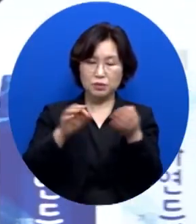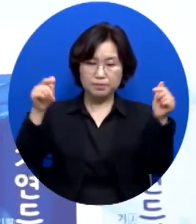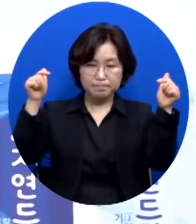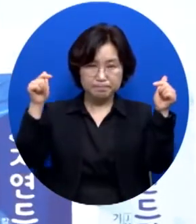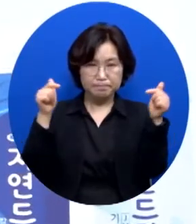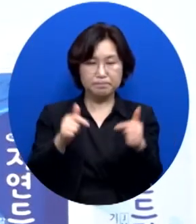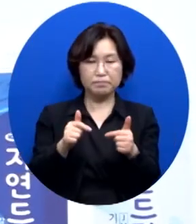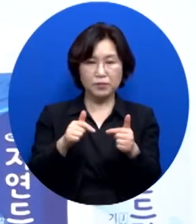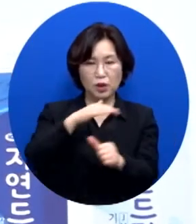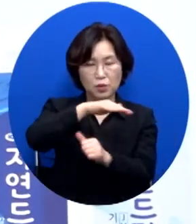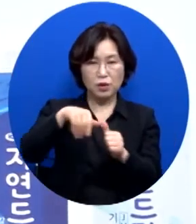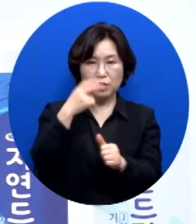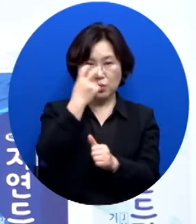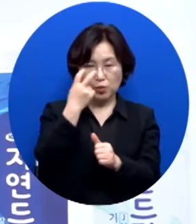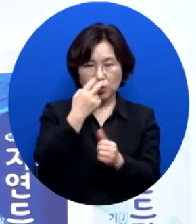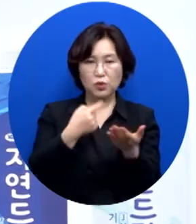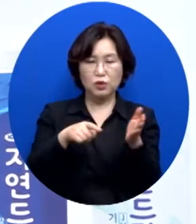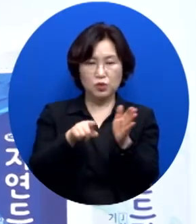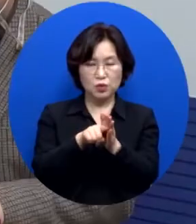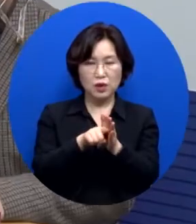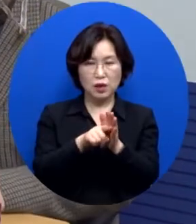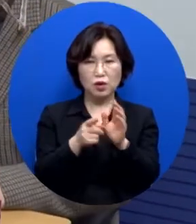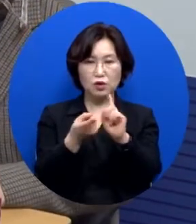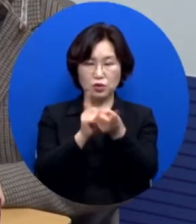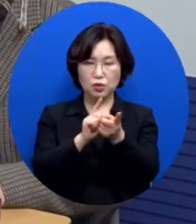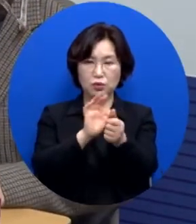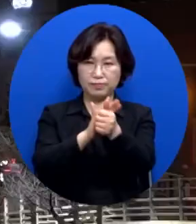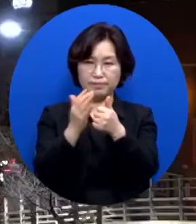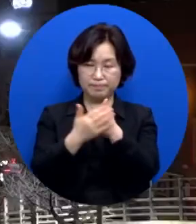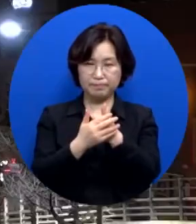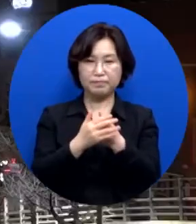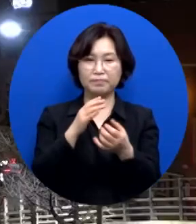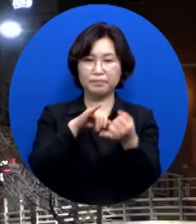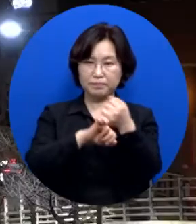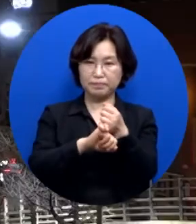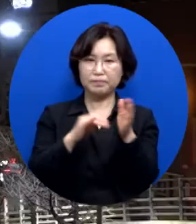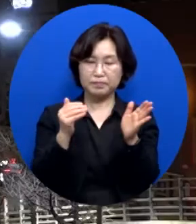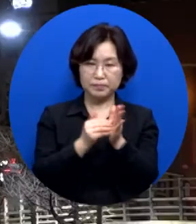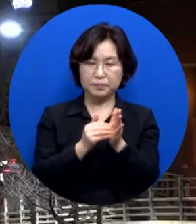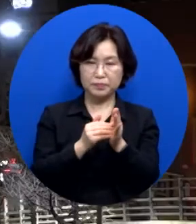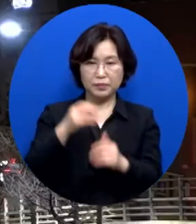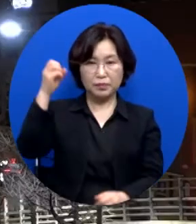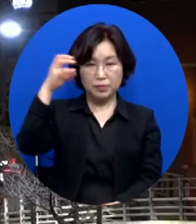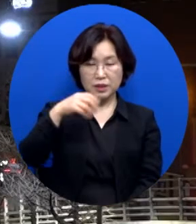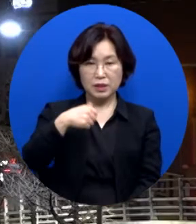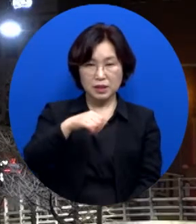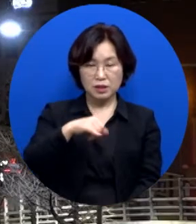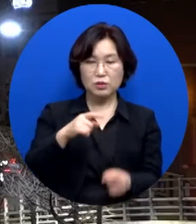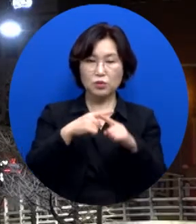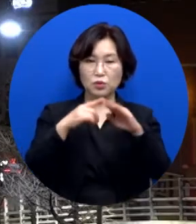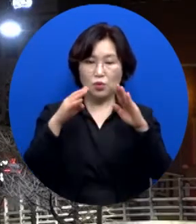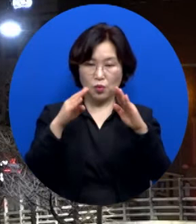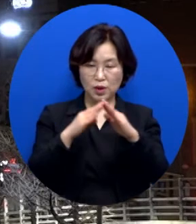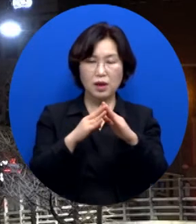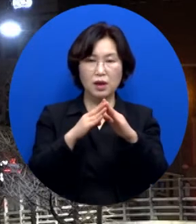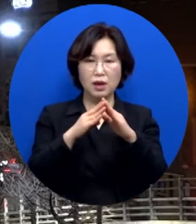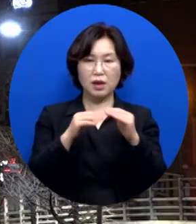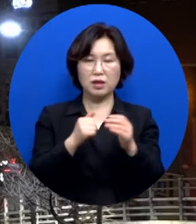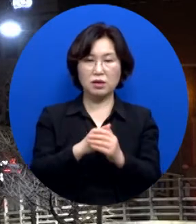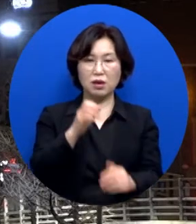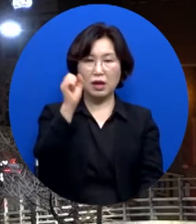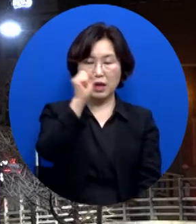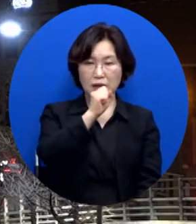환경 보호를 위한 방안에 상호 협력하기로 했습니다 빛의 자녀 교회가 샤인 키 쳤으 컬리지